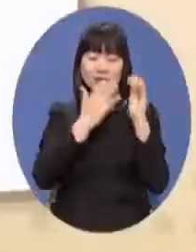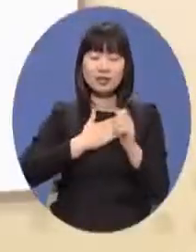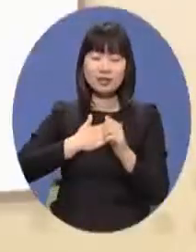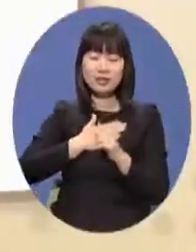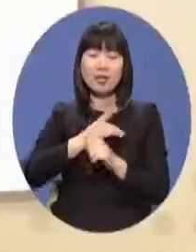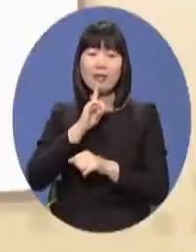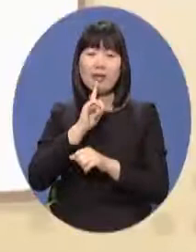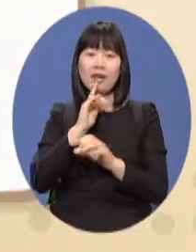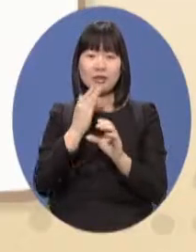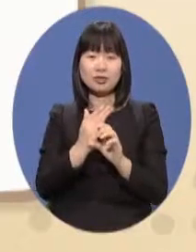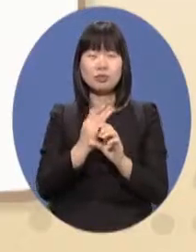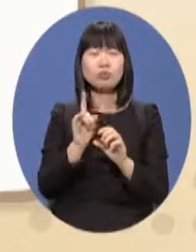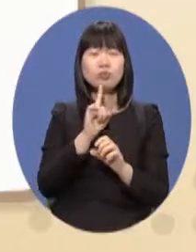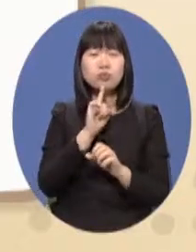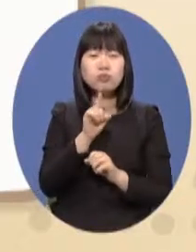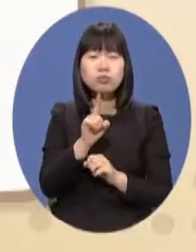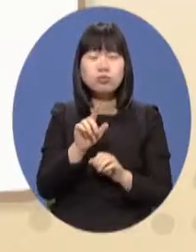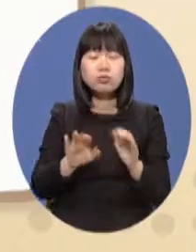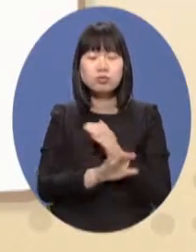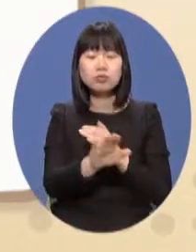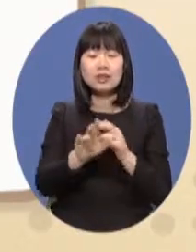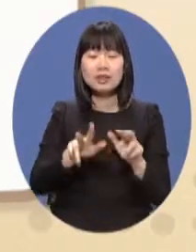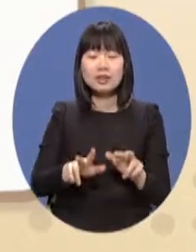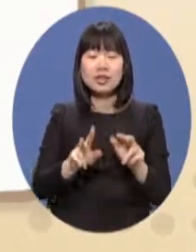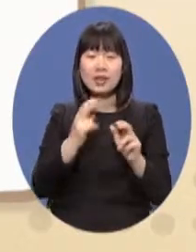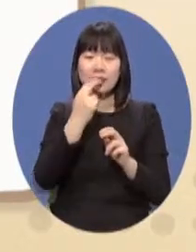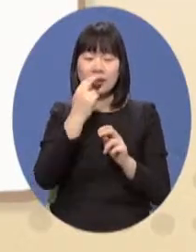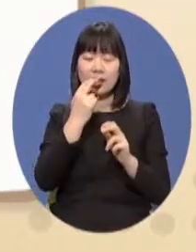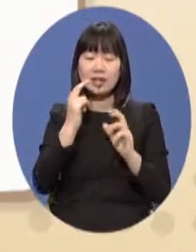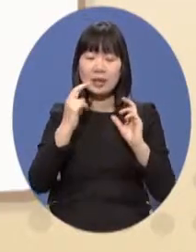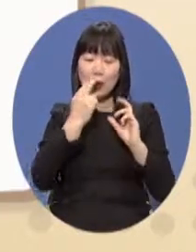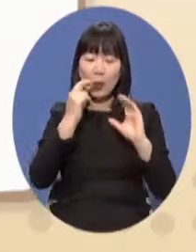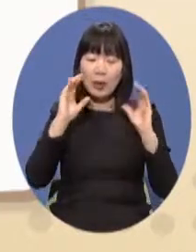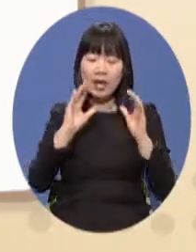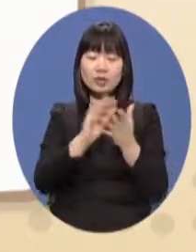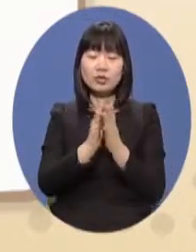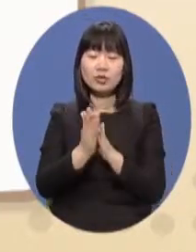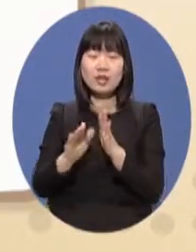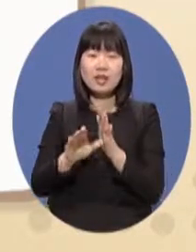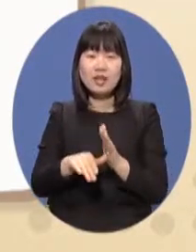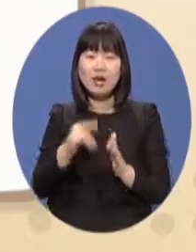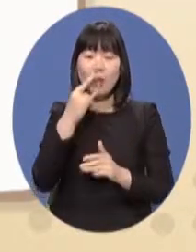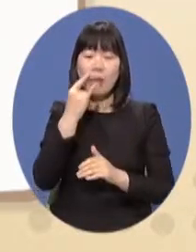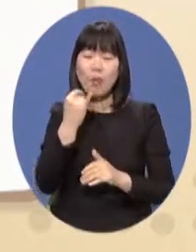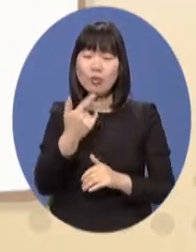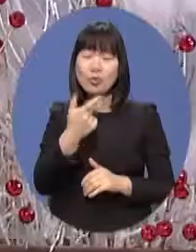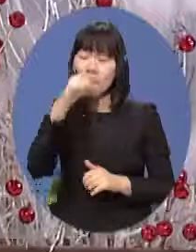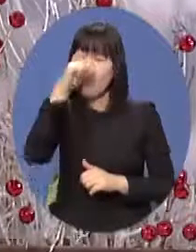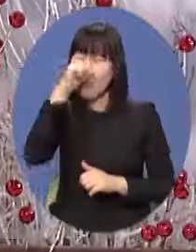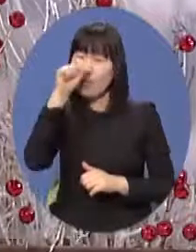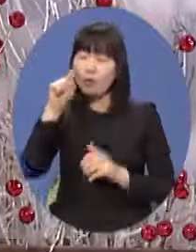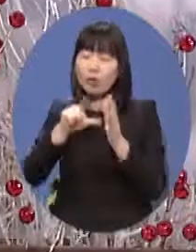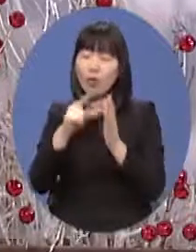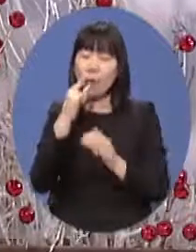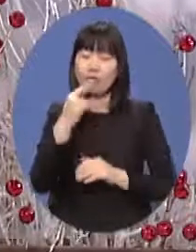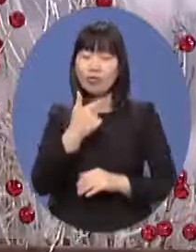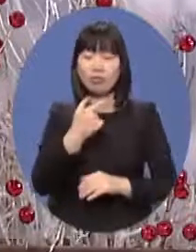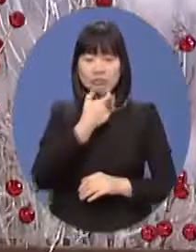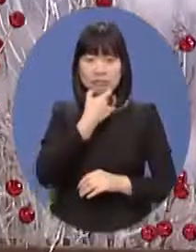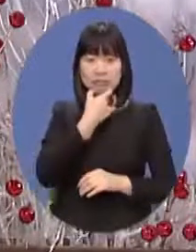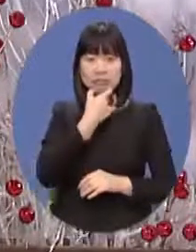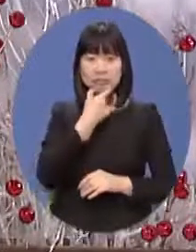정서를 이해합니다. 이게 무슨 말이냐면요. 우리가 이제 영아기나 특히 유아기 때는 엄마가 너무 좋은데 어떨 때 엄마가 너무 싫어.